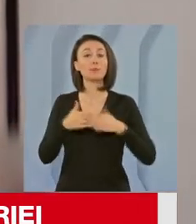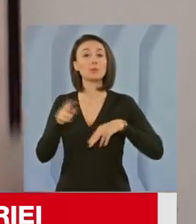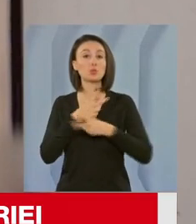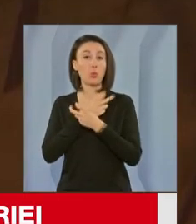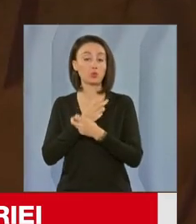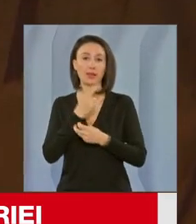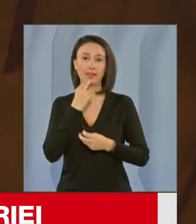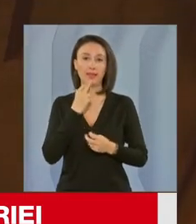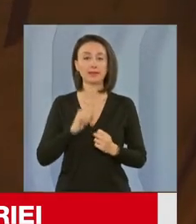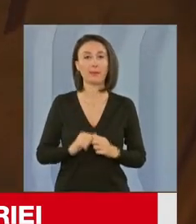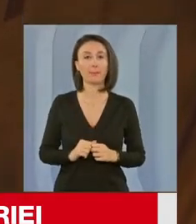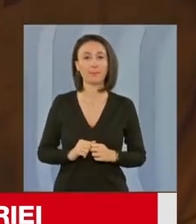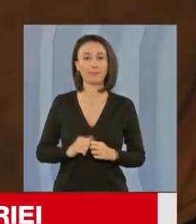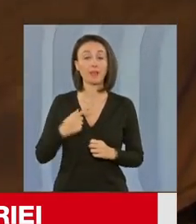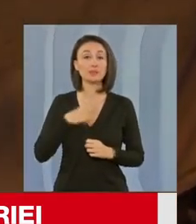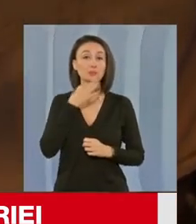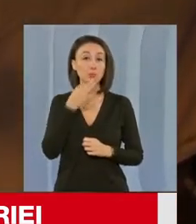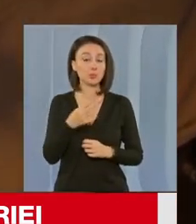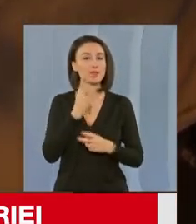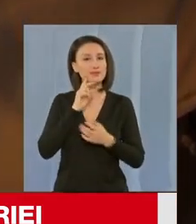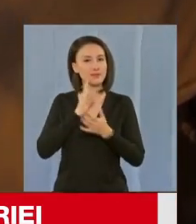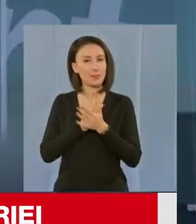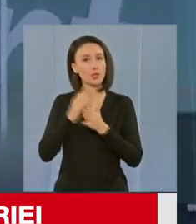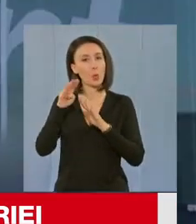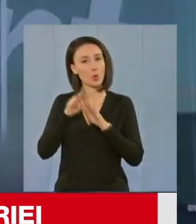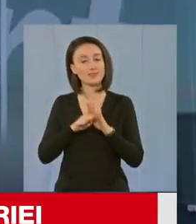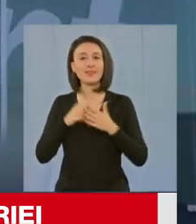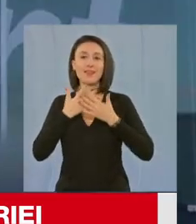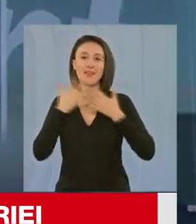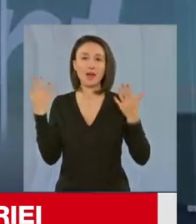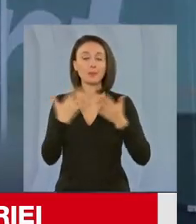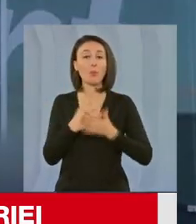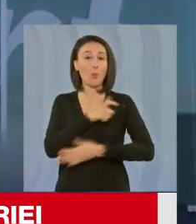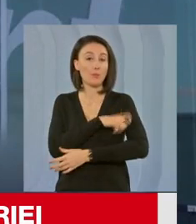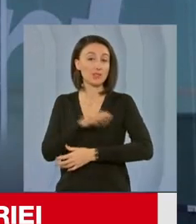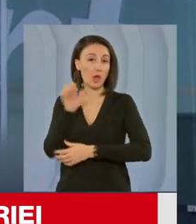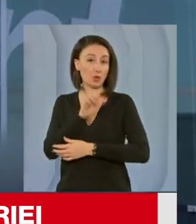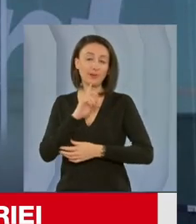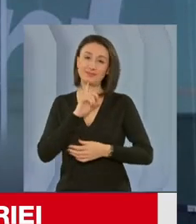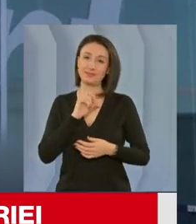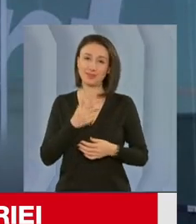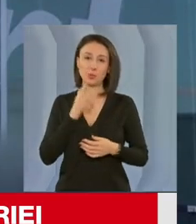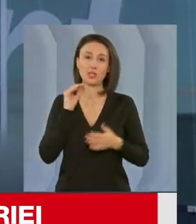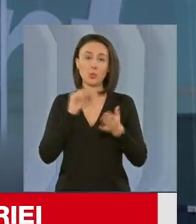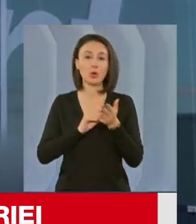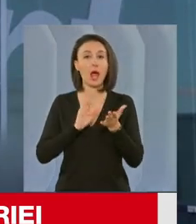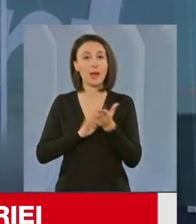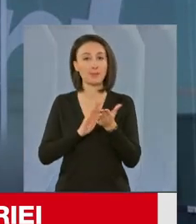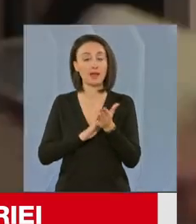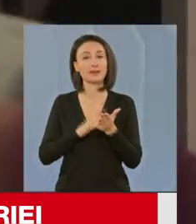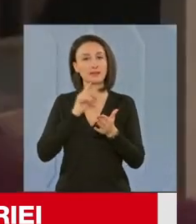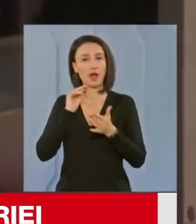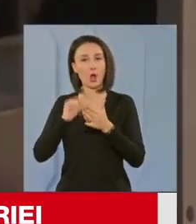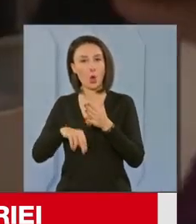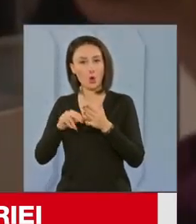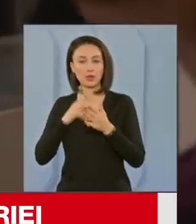de interne, Gerhard Karner, a declarat că a stabilit condiții clare pentru Comisia Europeană pe care trebuie să le pună în aplicare pentru a fi de